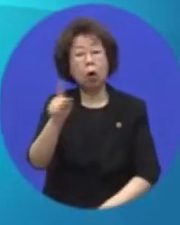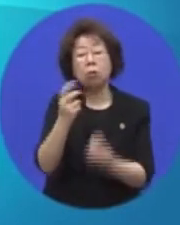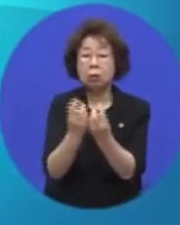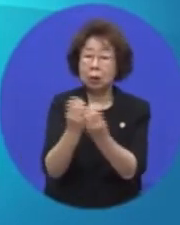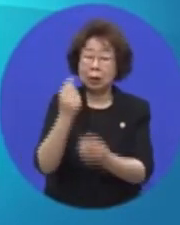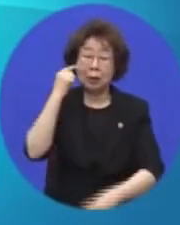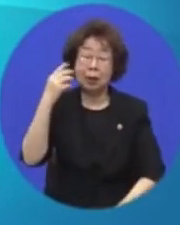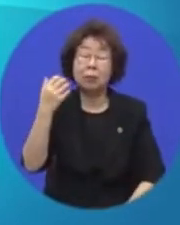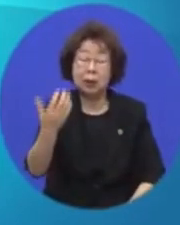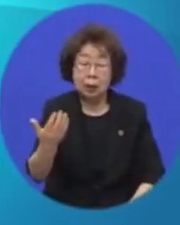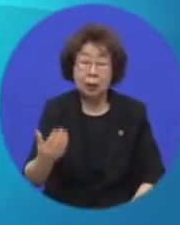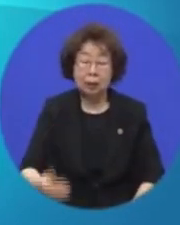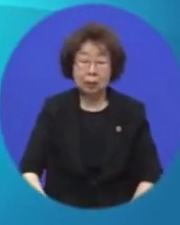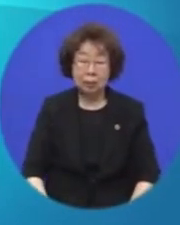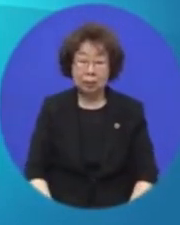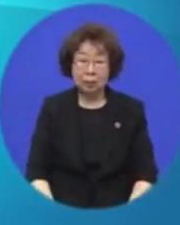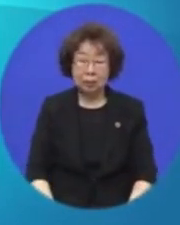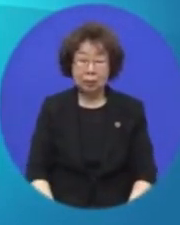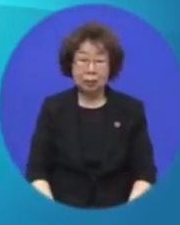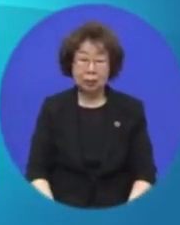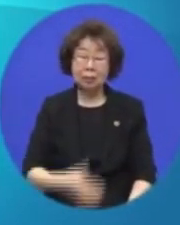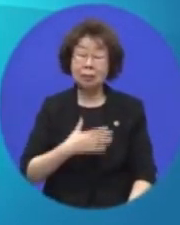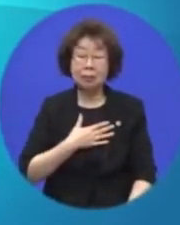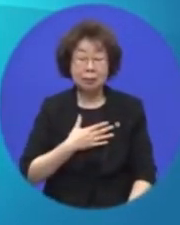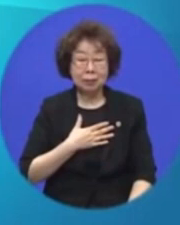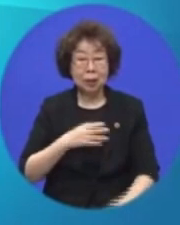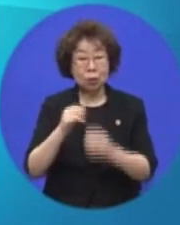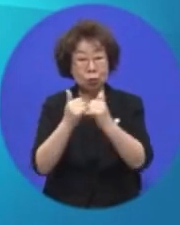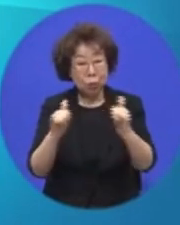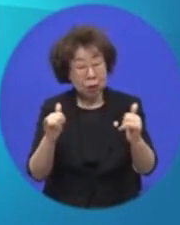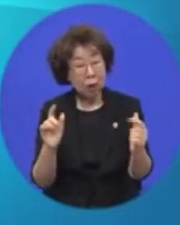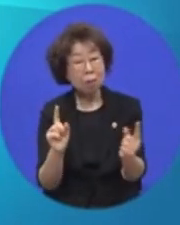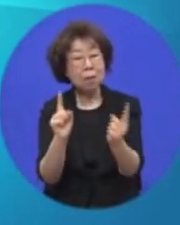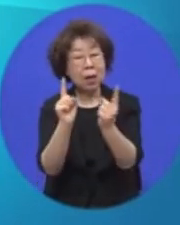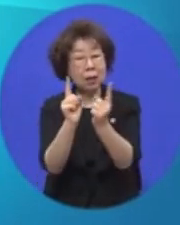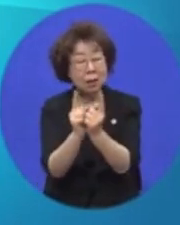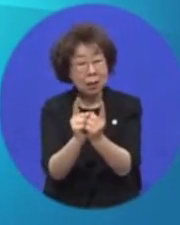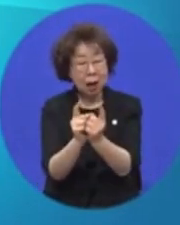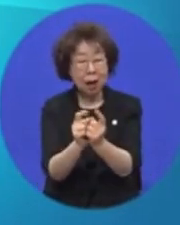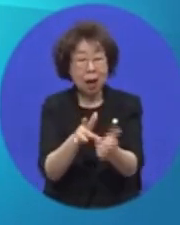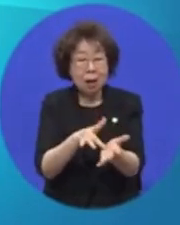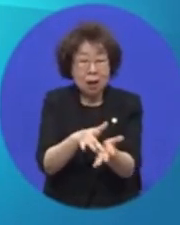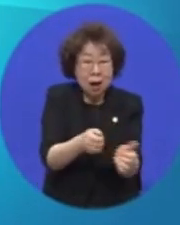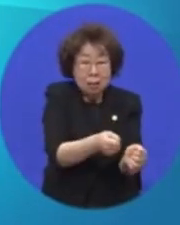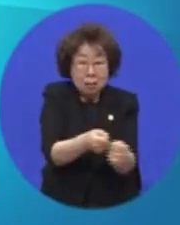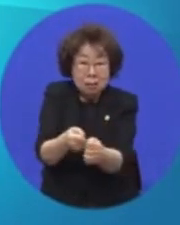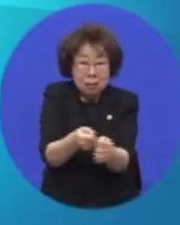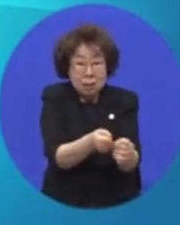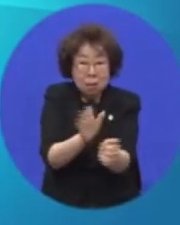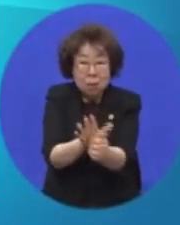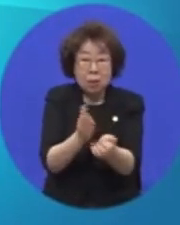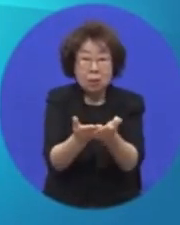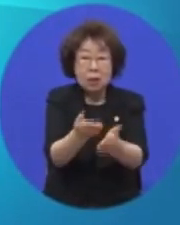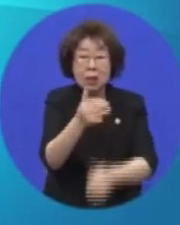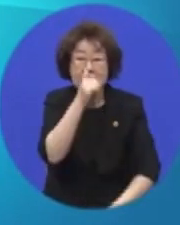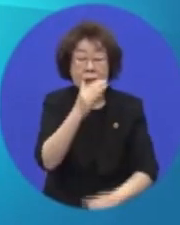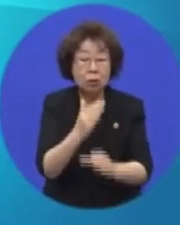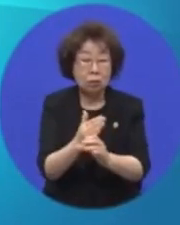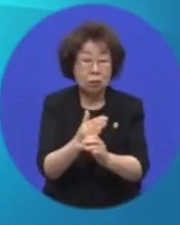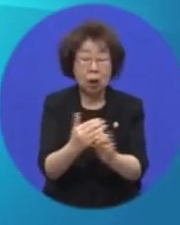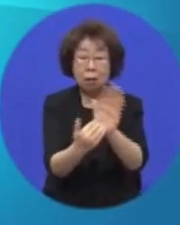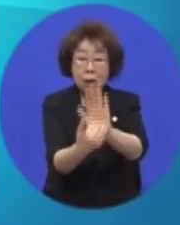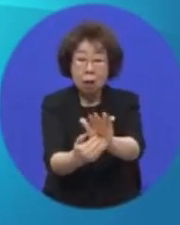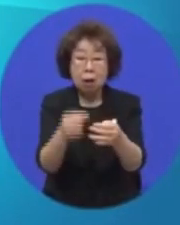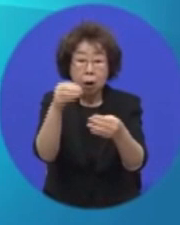어떻게 생각하실 겁니다 네 저는 사실 주민들 만나고 방역활동을 돕는 데도 바빠서 그 대응